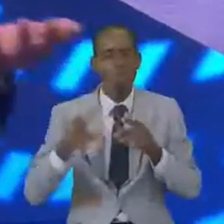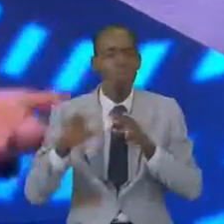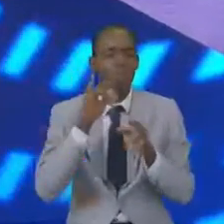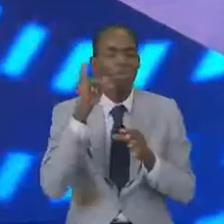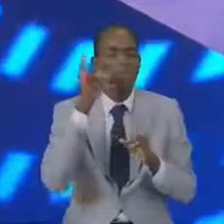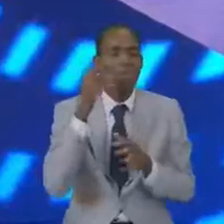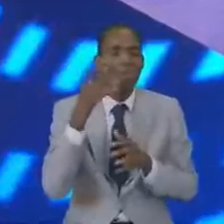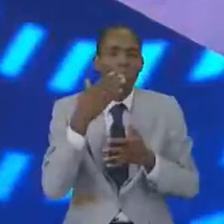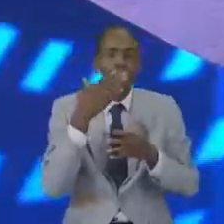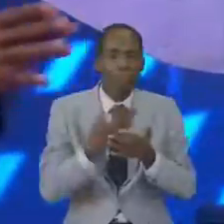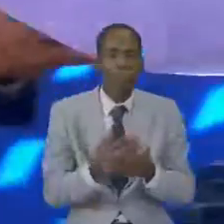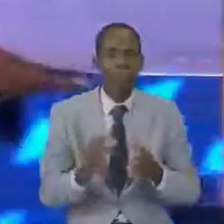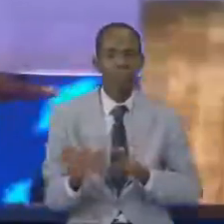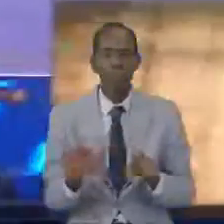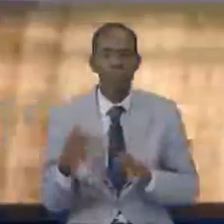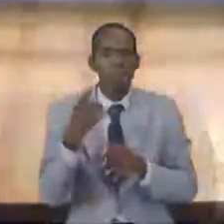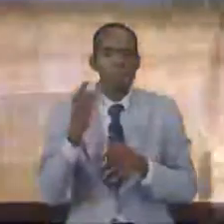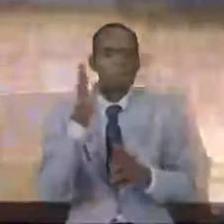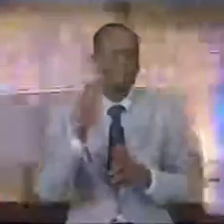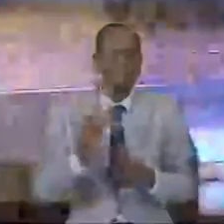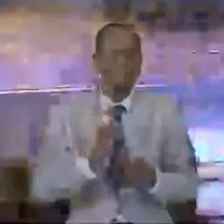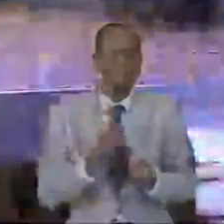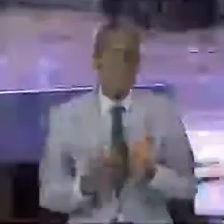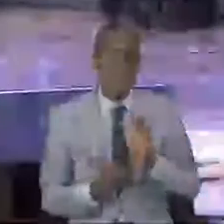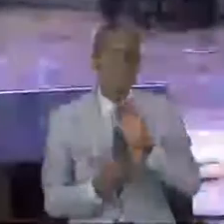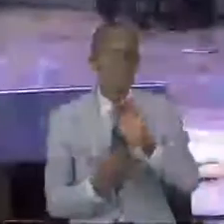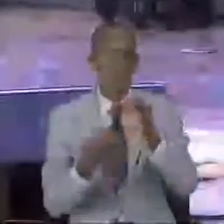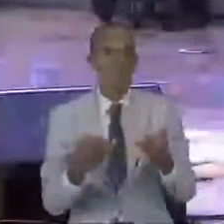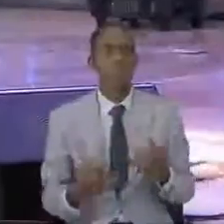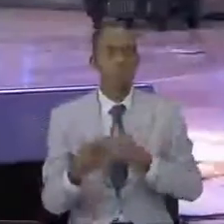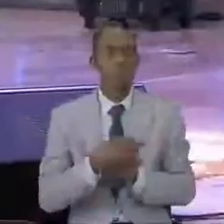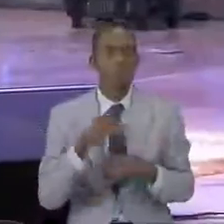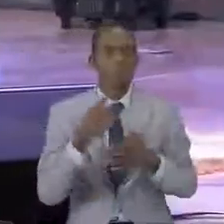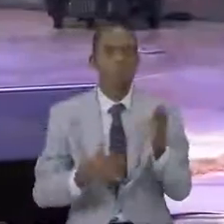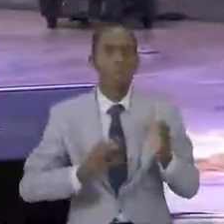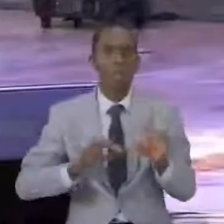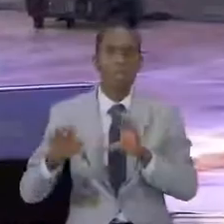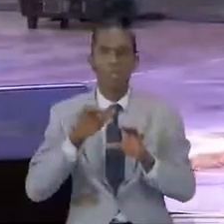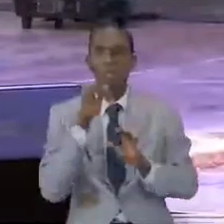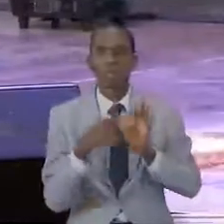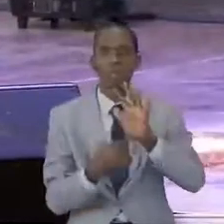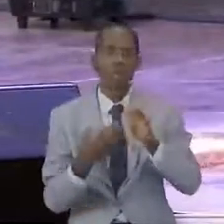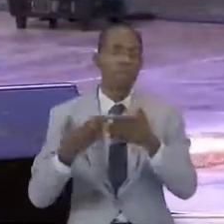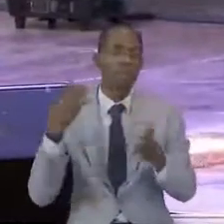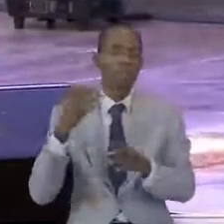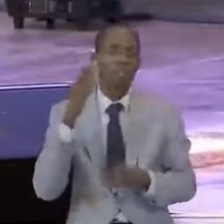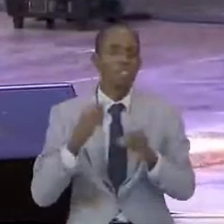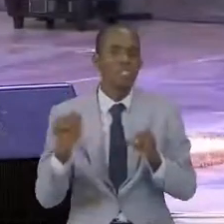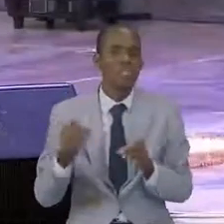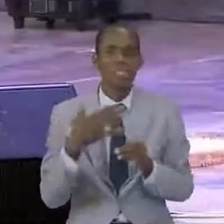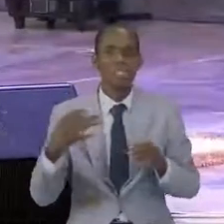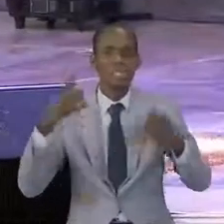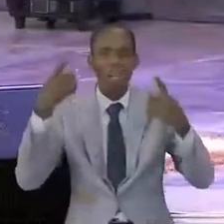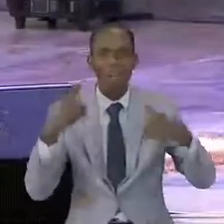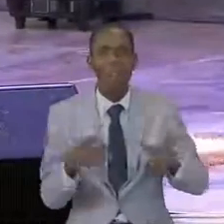quel bien puis faire aujourd'hui quel bien puis-je manifester aujourd'hui que je n'ai pas manifester l'autre fois si quelque chose arrive